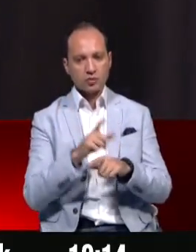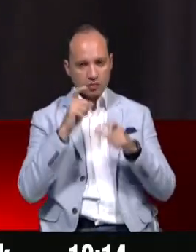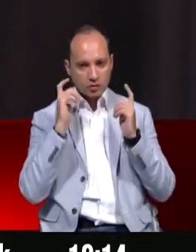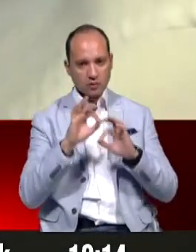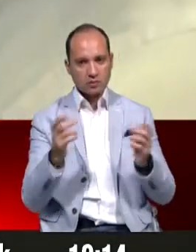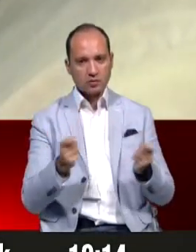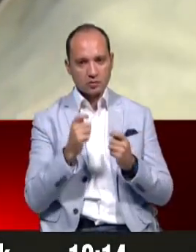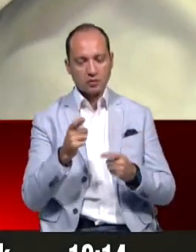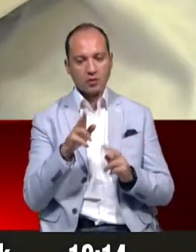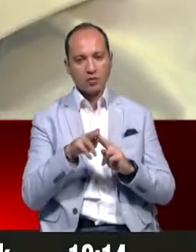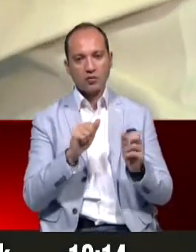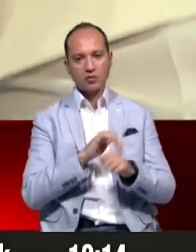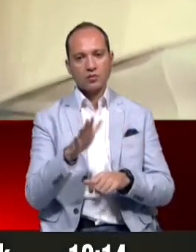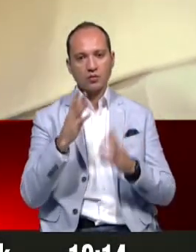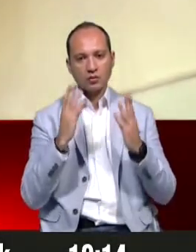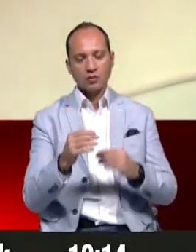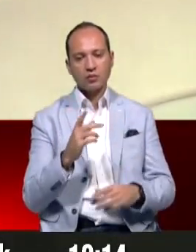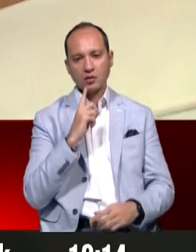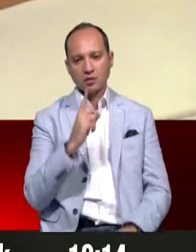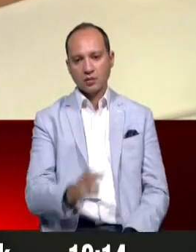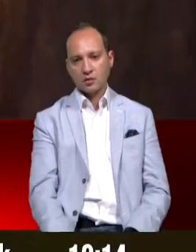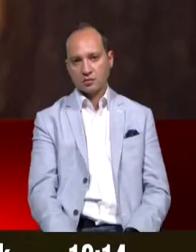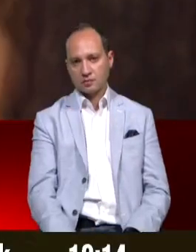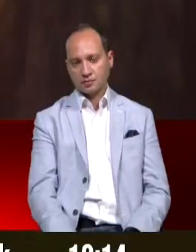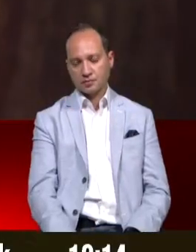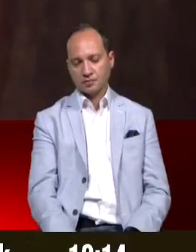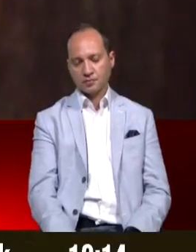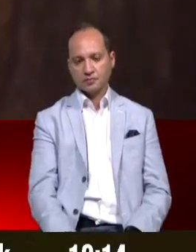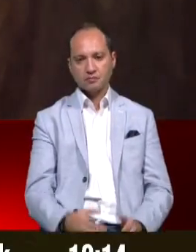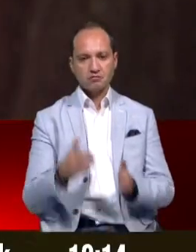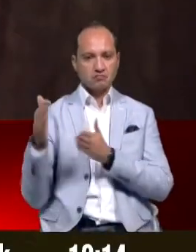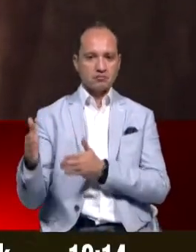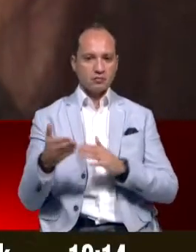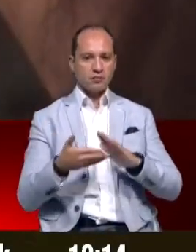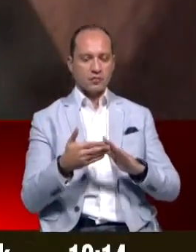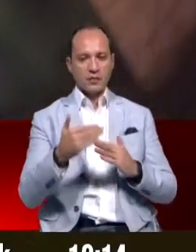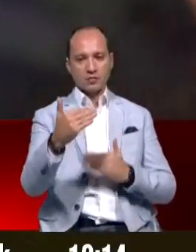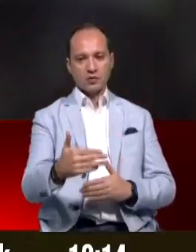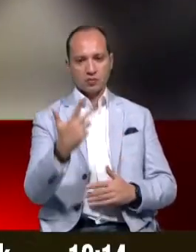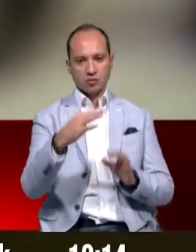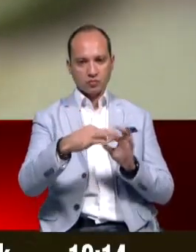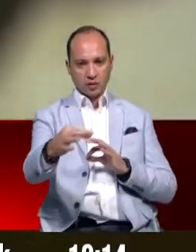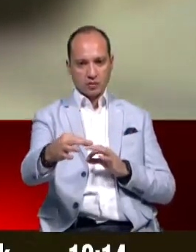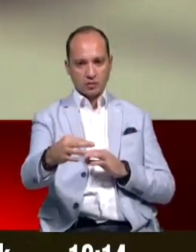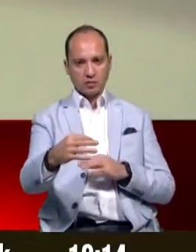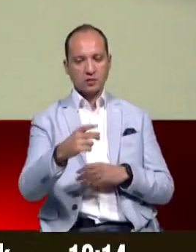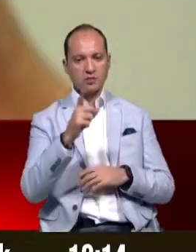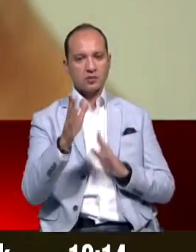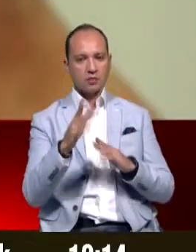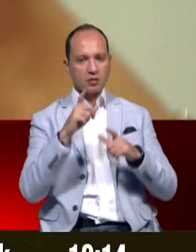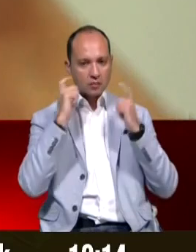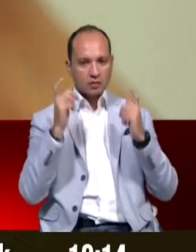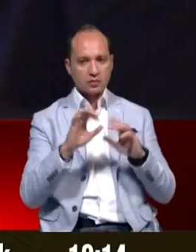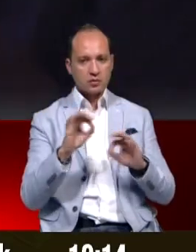maskesiz çalışmak da koronavirüse yakalanmaya davetiye çıkartıyor. Yanınızdaki arkadaşınızla mesafeniz 3 metre ve siz sürekli